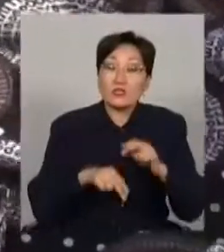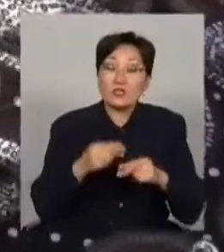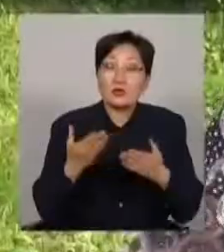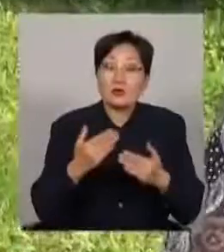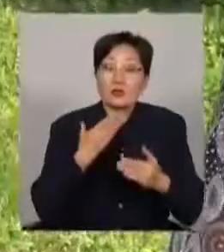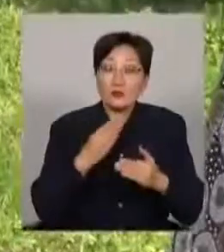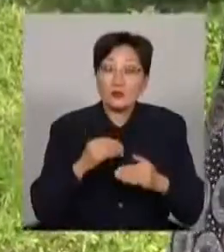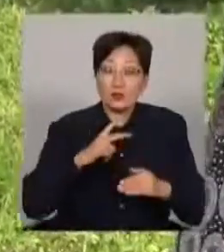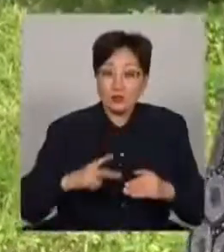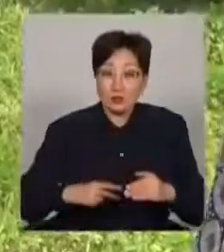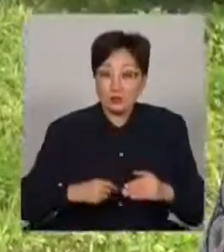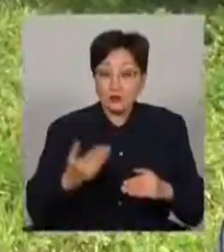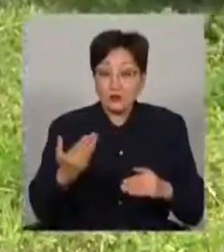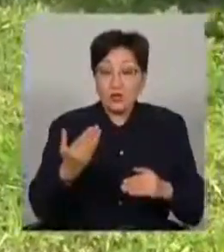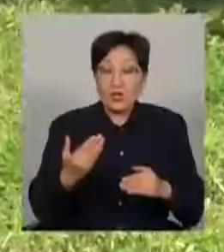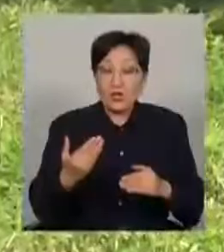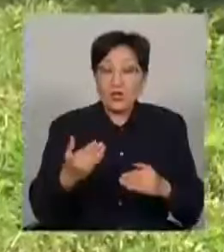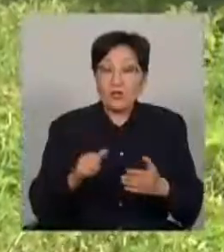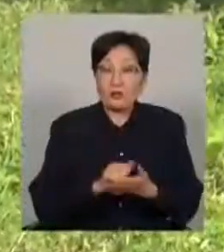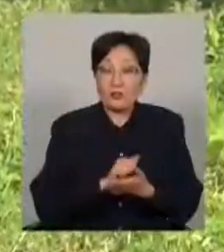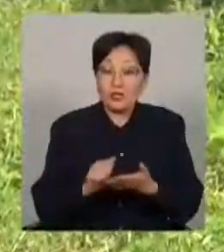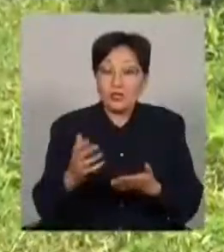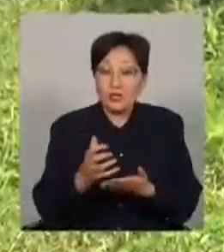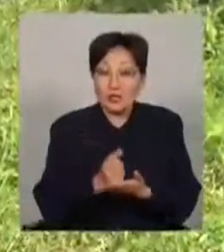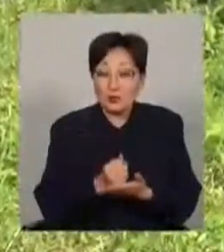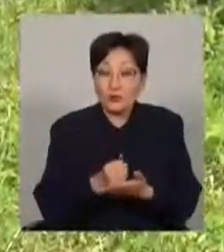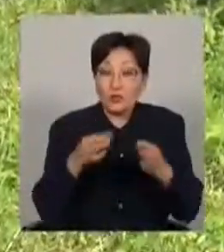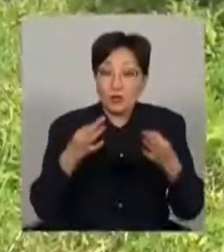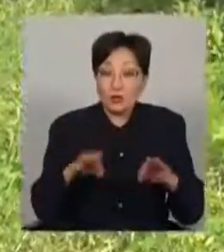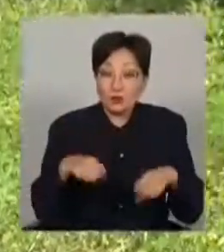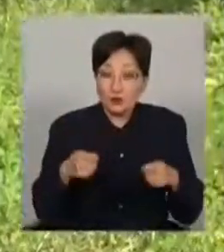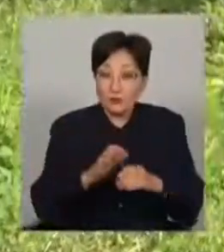Мына үйді салғанда қызым, ана қағаз алады ғой, қағаз алған кезде рұқсат